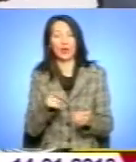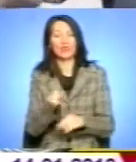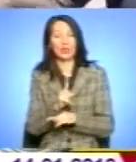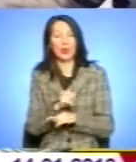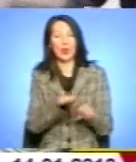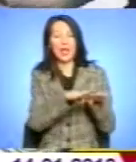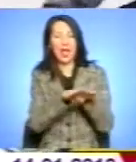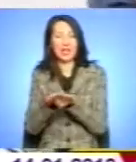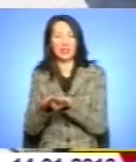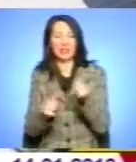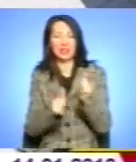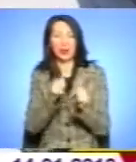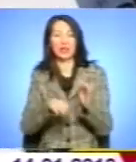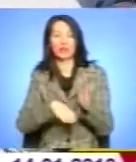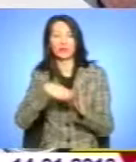рівень змагань на голову вищий.